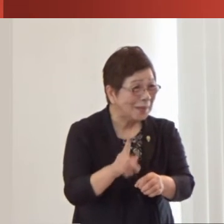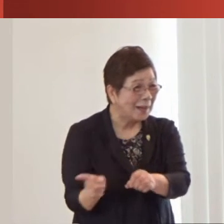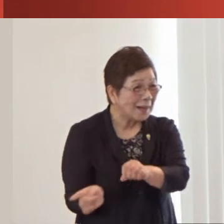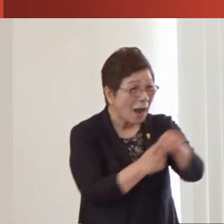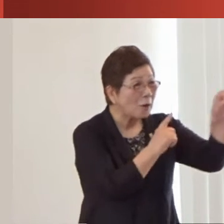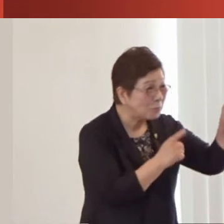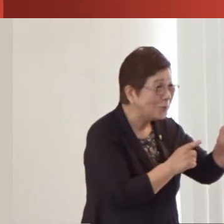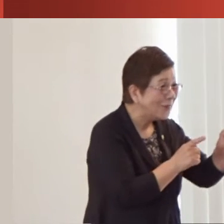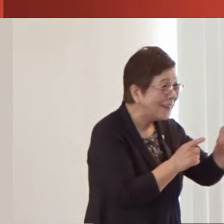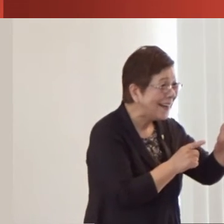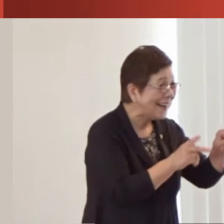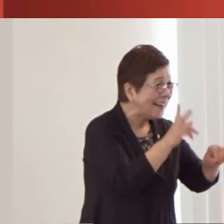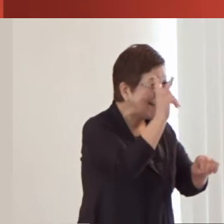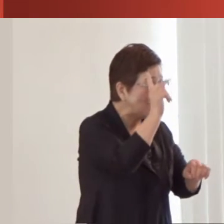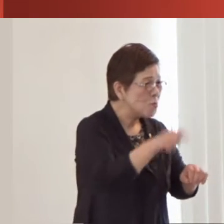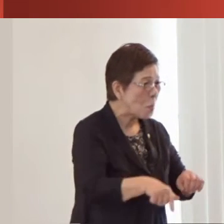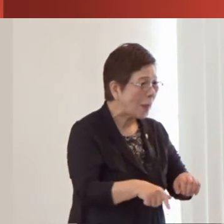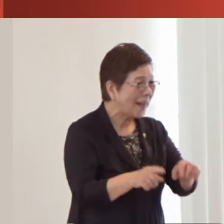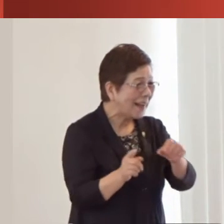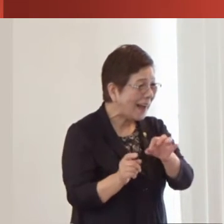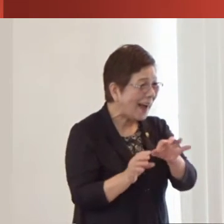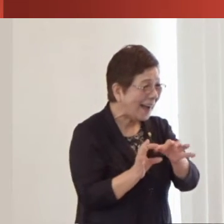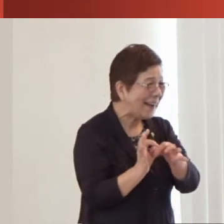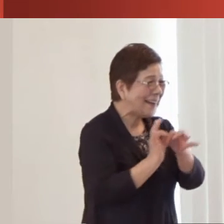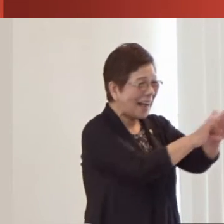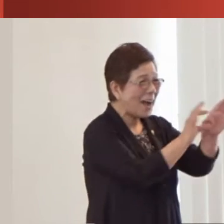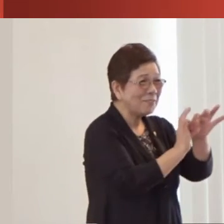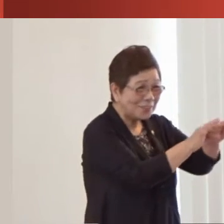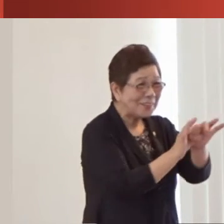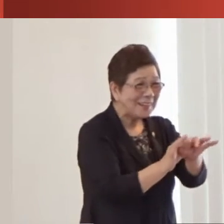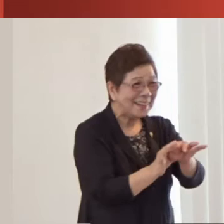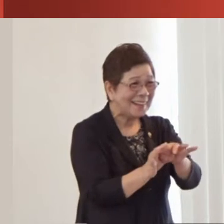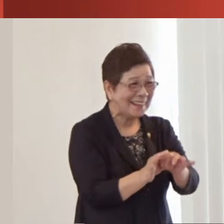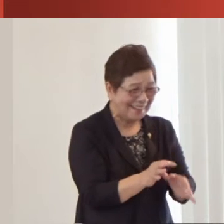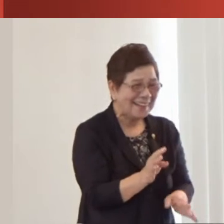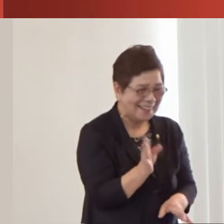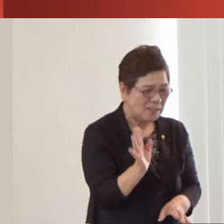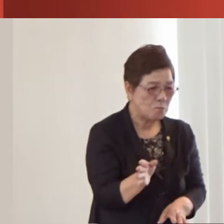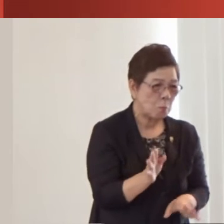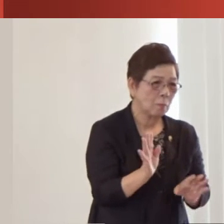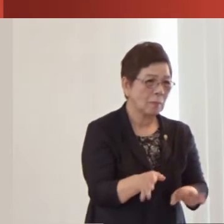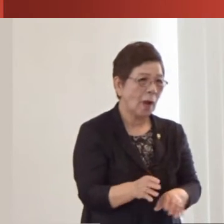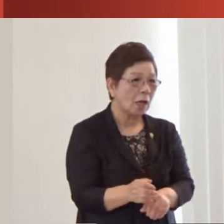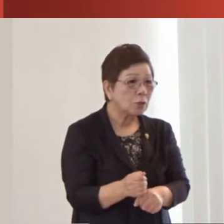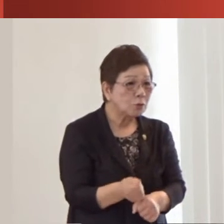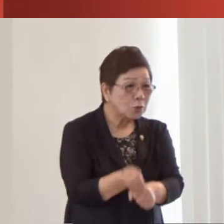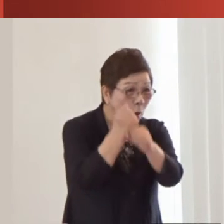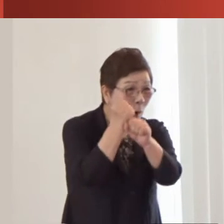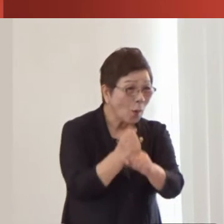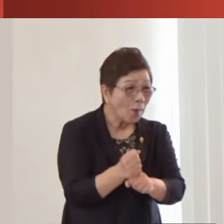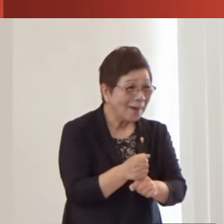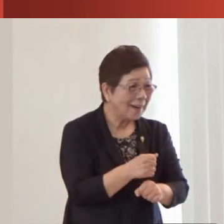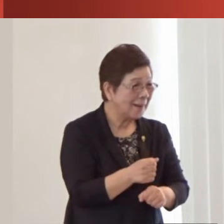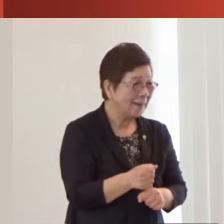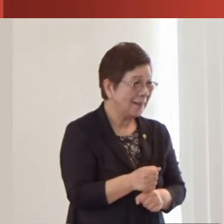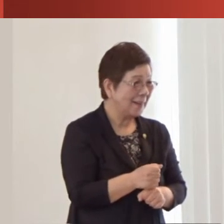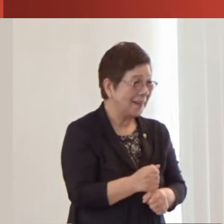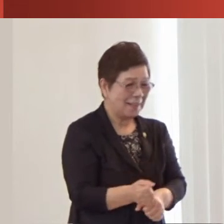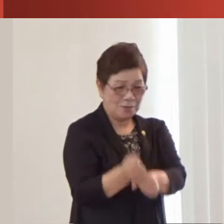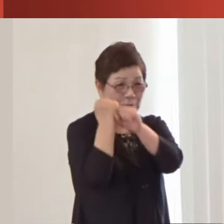いいのか悪いのか、まあカープが調子がいいからいいですけどね、もしかすると今年